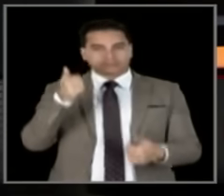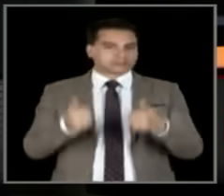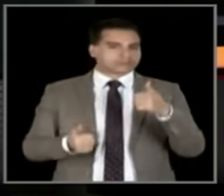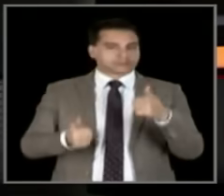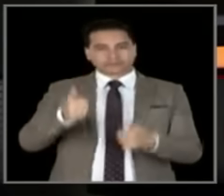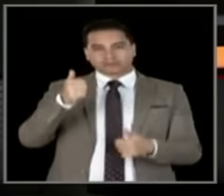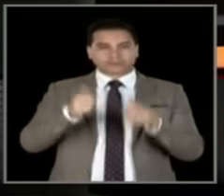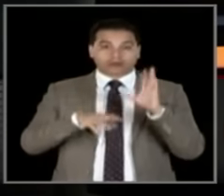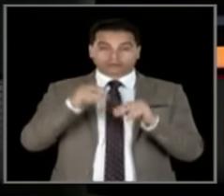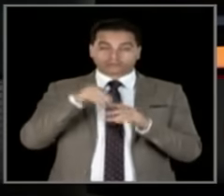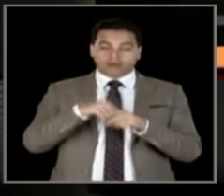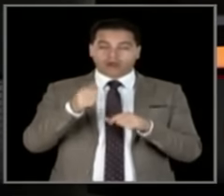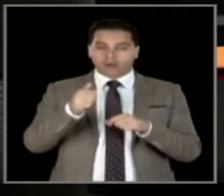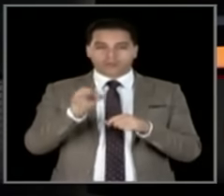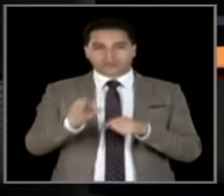رواية حلوة جدا.